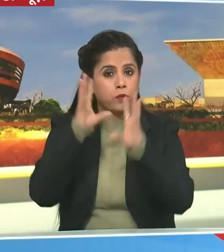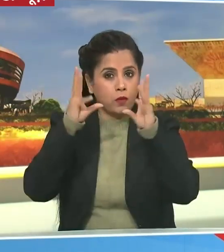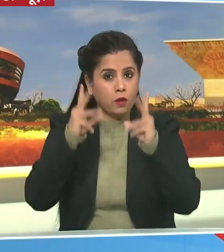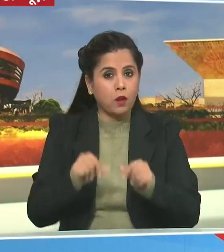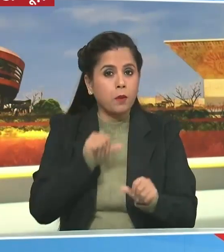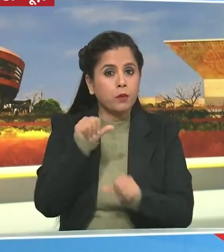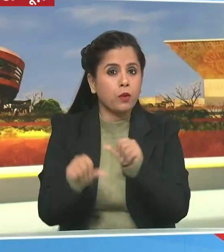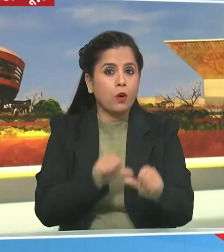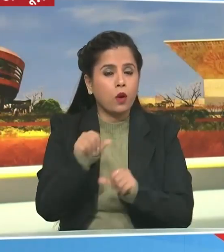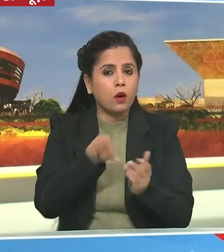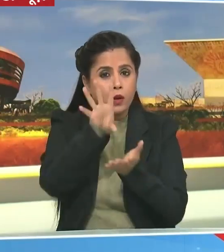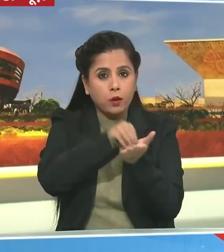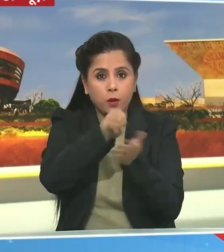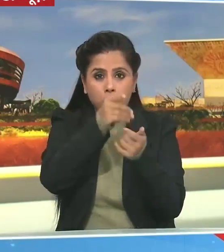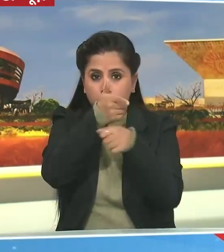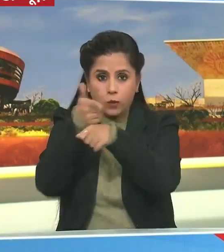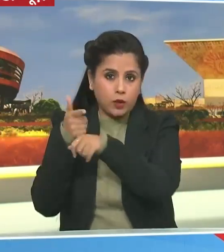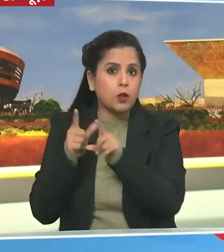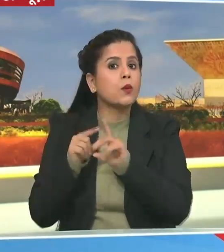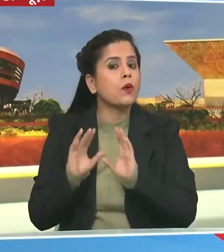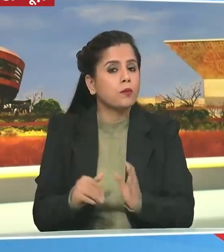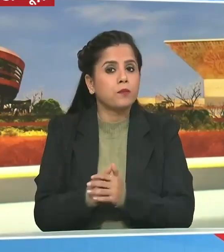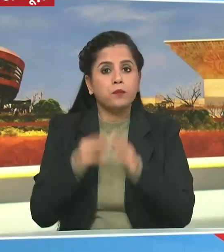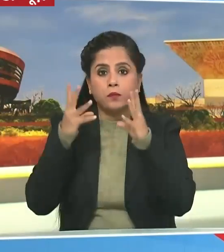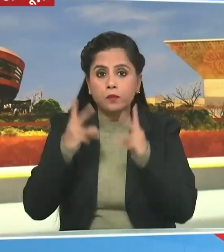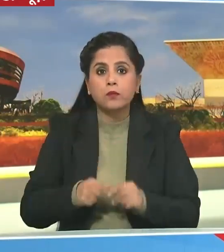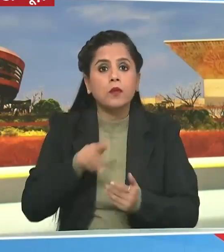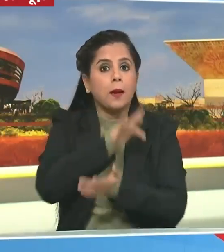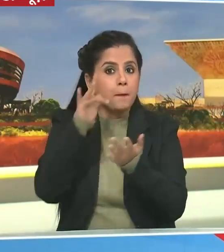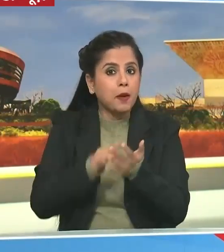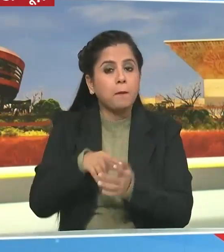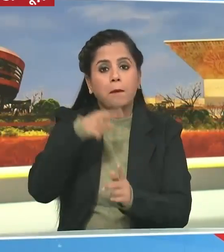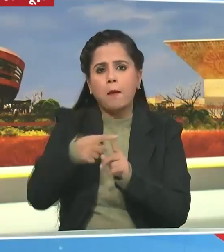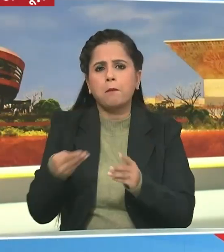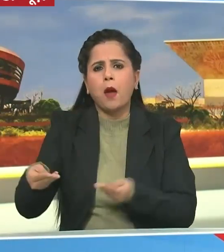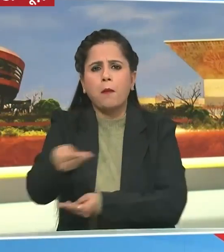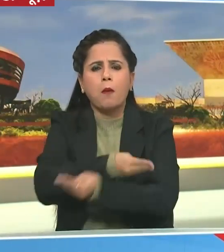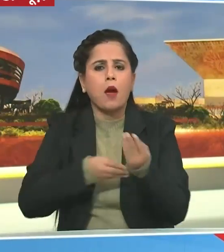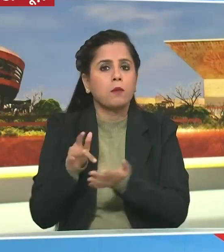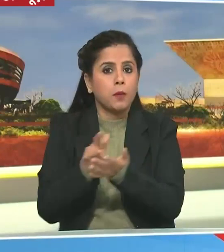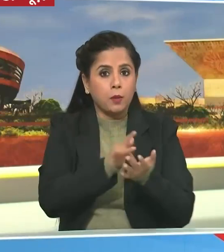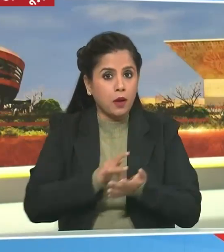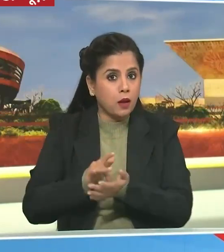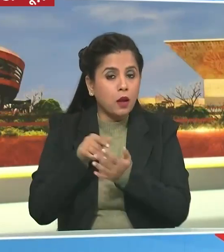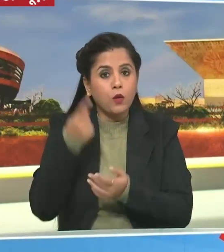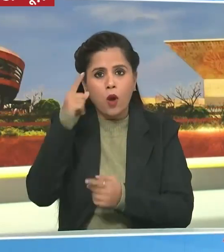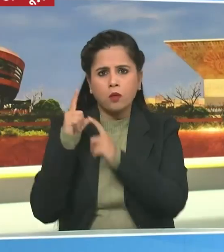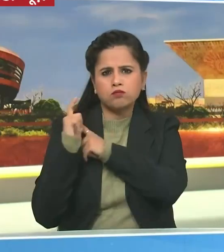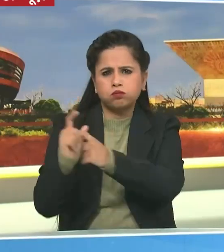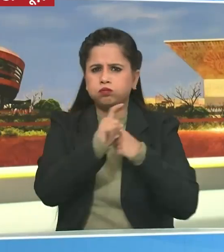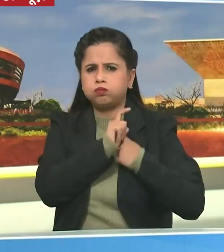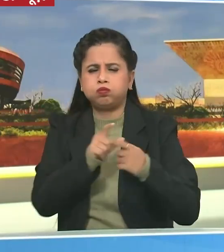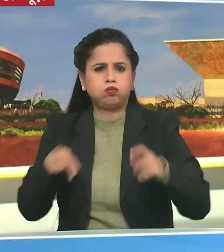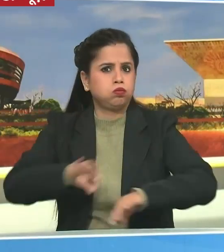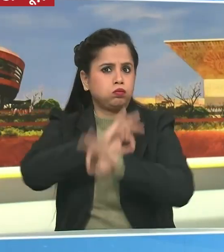मतगणना प्रक्रिया की रिकॉर्डिंग भी की जाएगी। मतगणना स्थल और उसके आसपास के क्षेत्र में सुरक्षा के